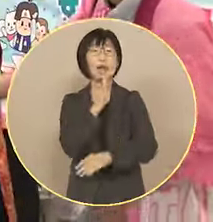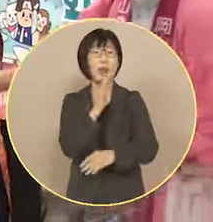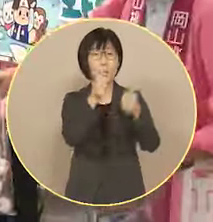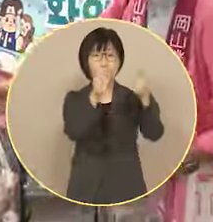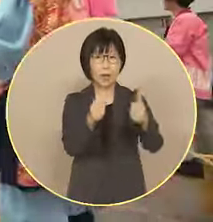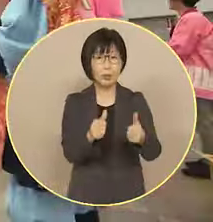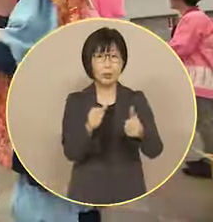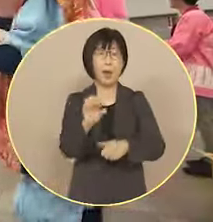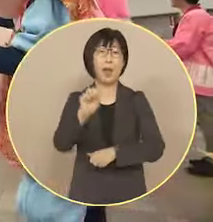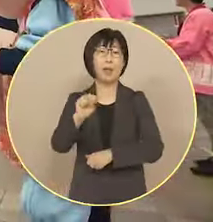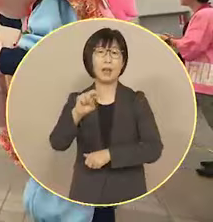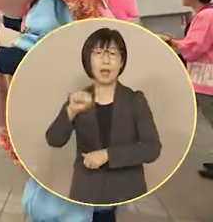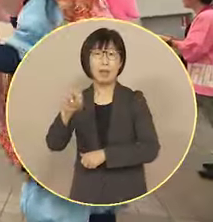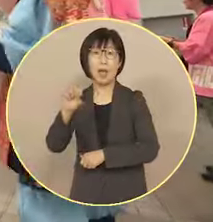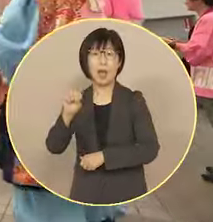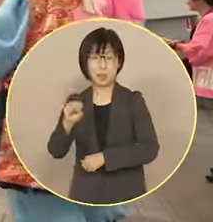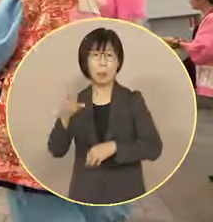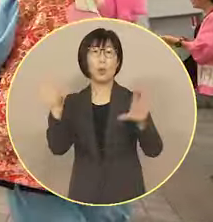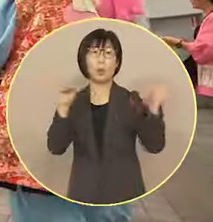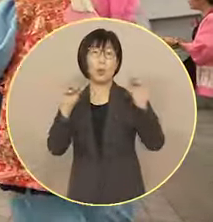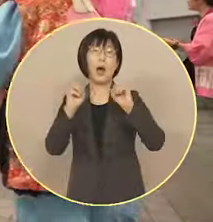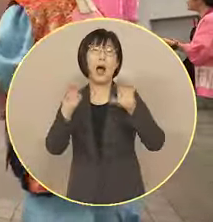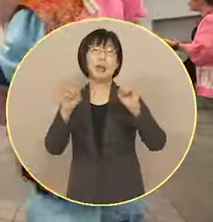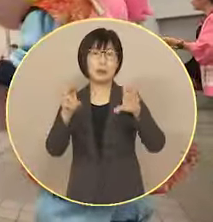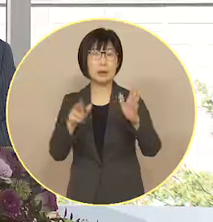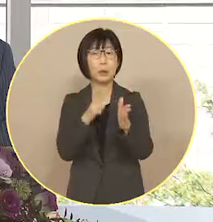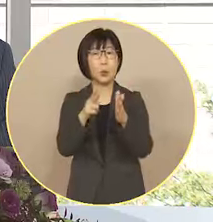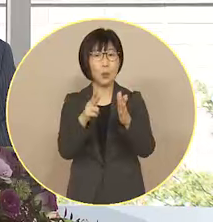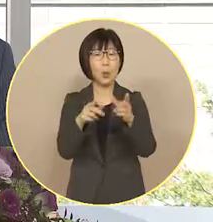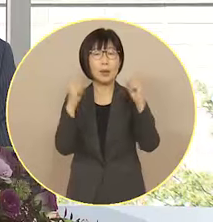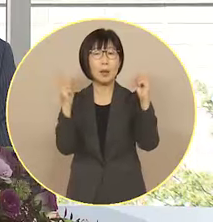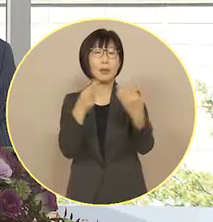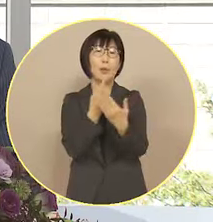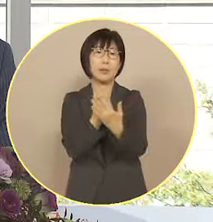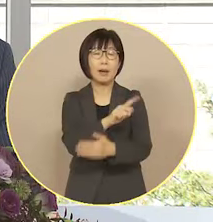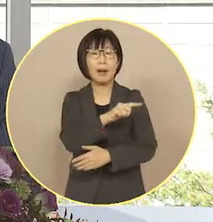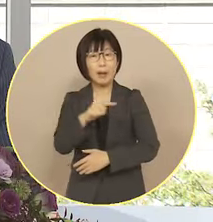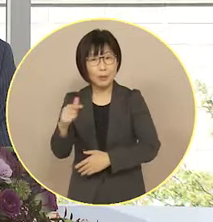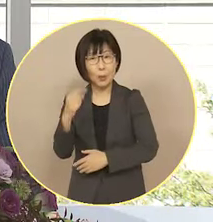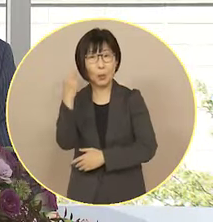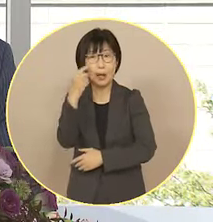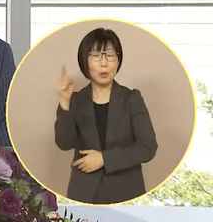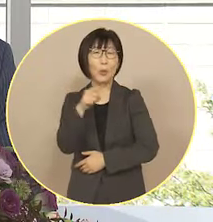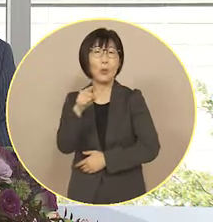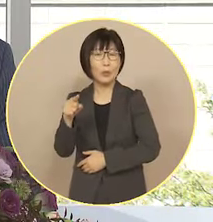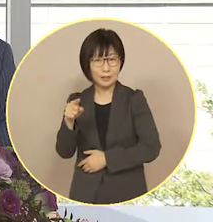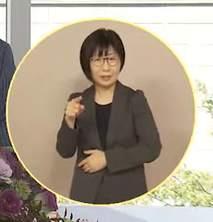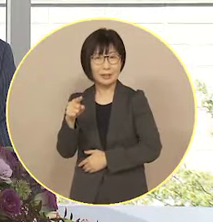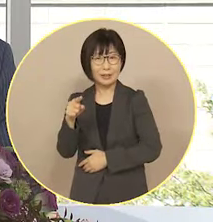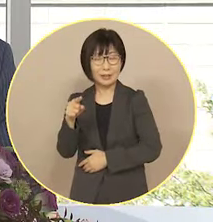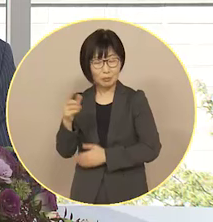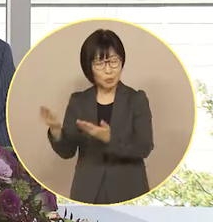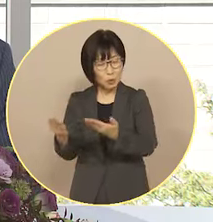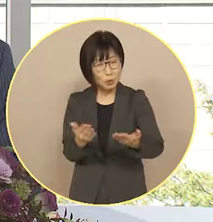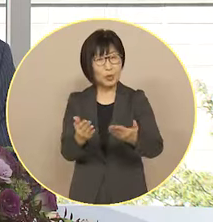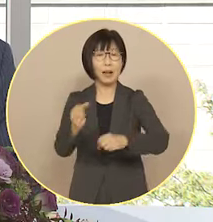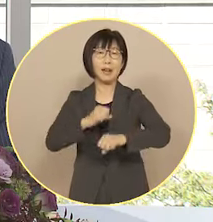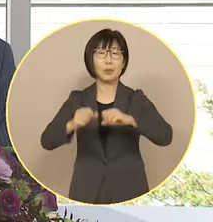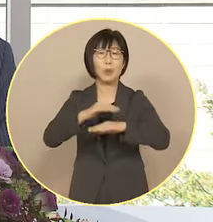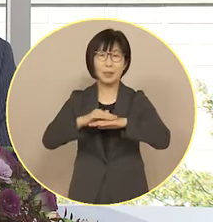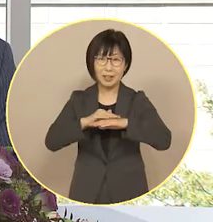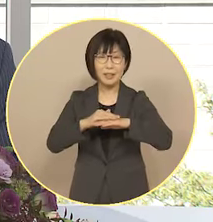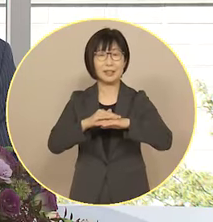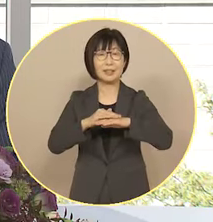サイトへSNSでの情報発信旅行泊への出展など直接外国人へ向けた誘客活動も大切